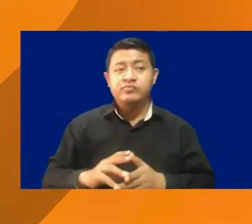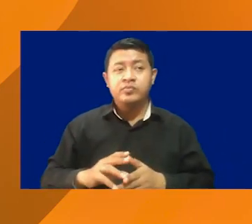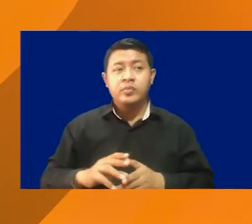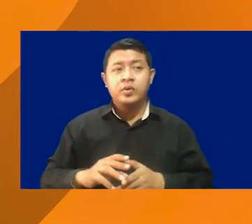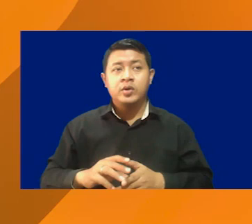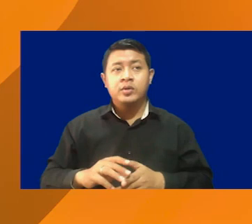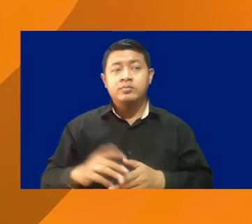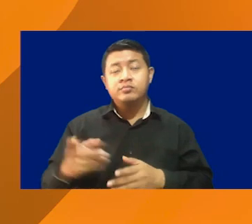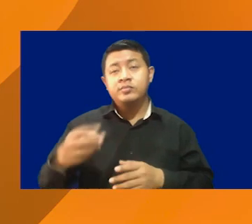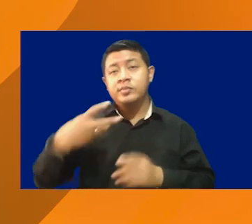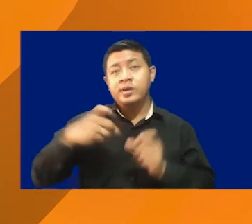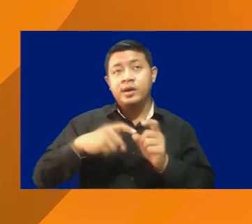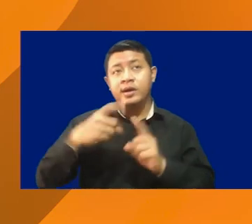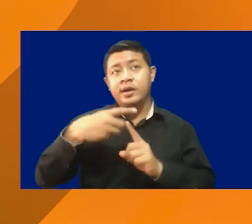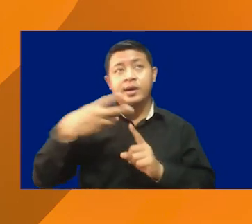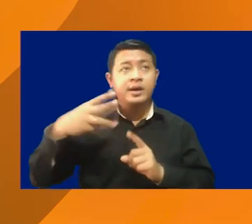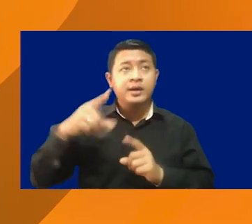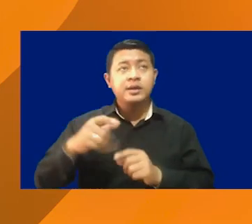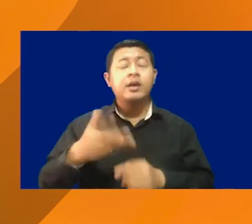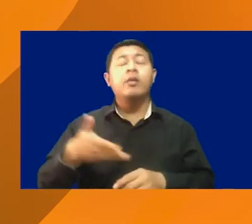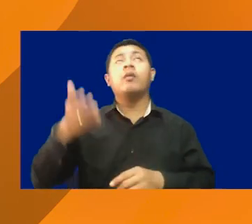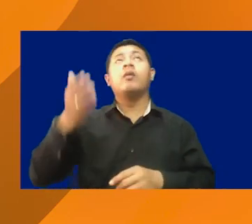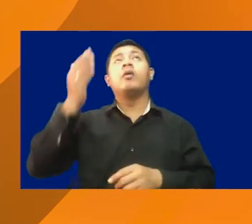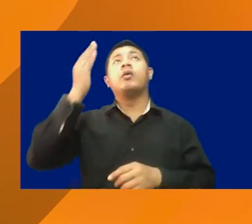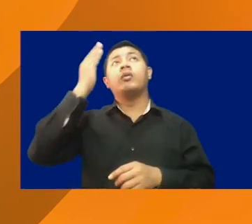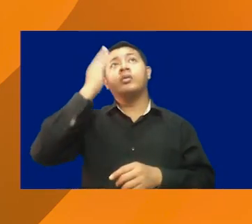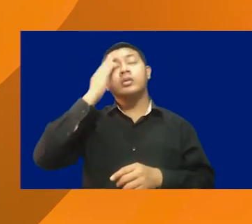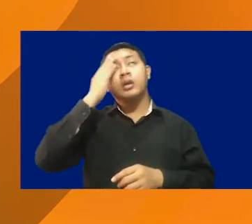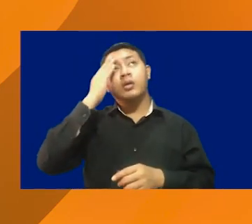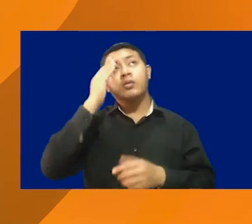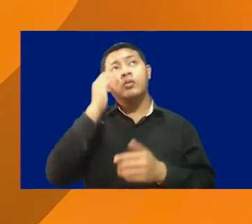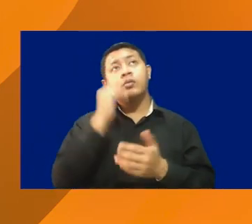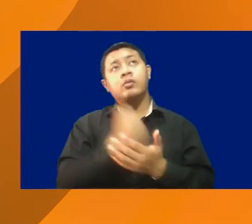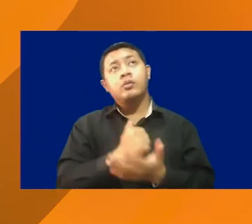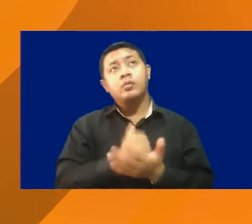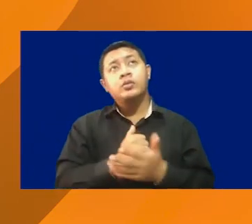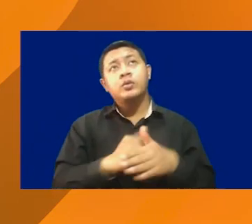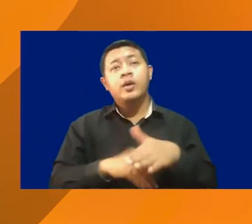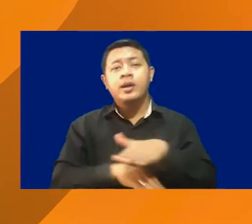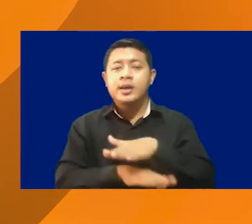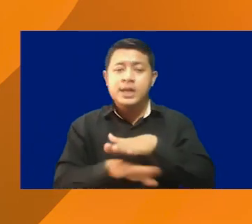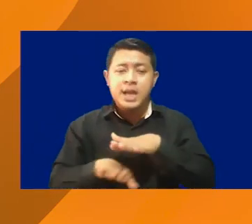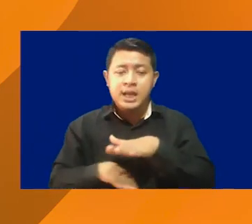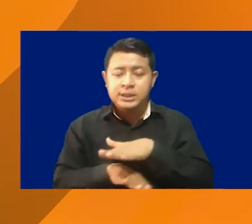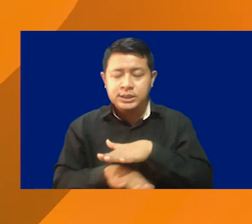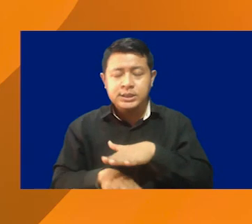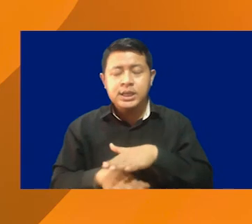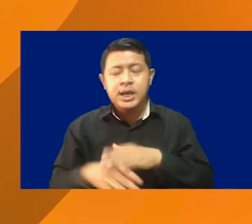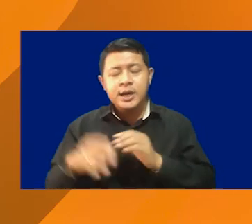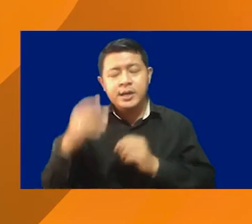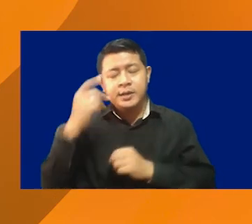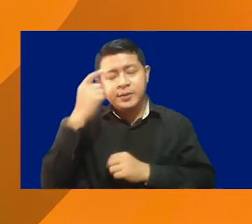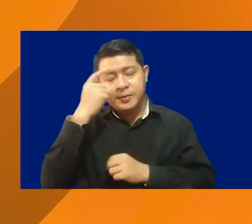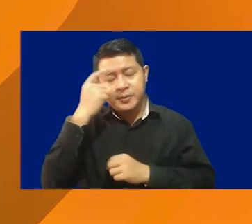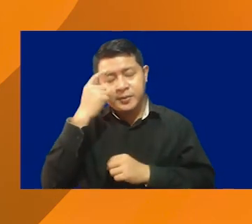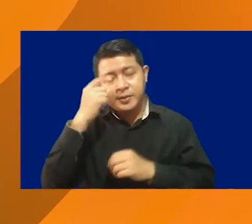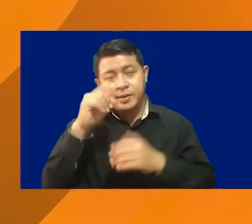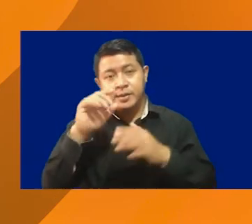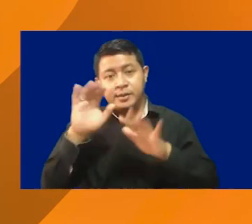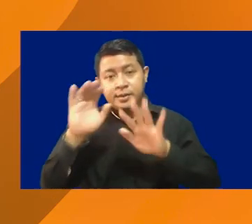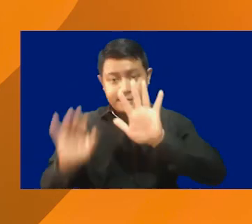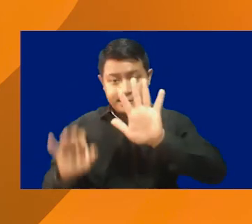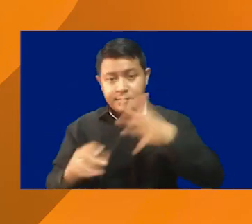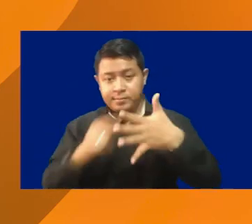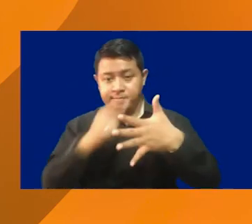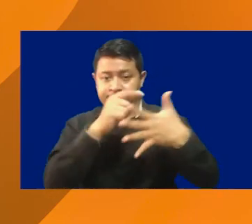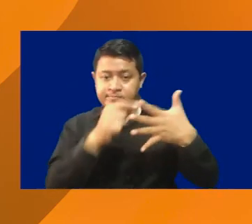tahu tentang kebutuhan dasar secara psikis, 5 kebutuhan dasar psikis yang juga